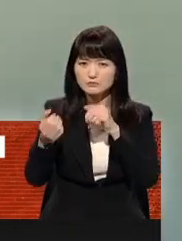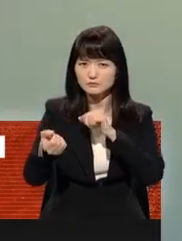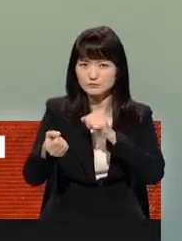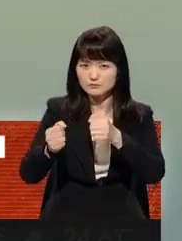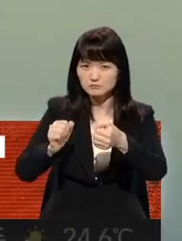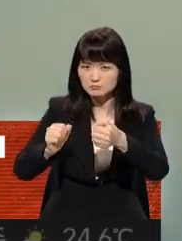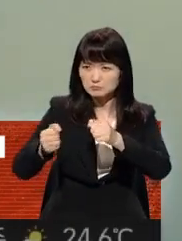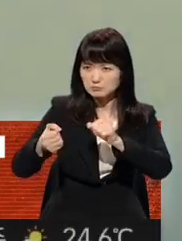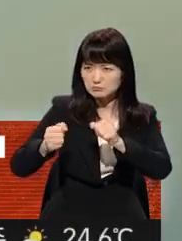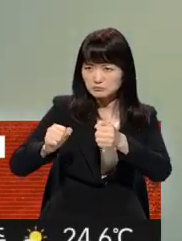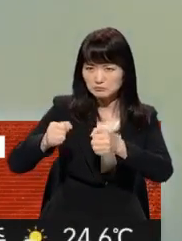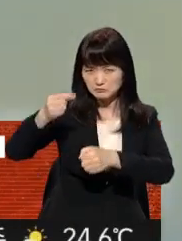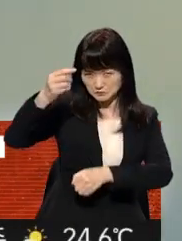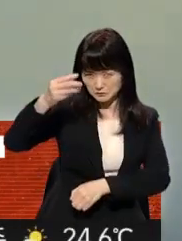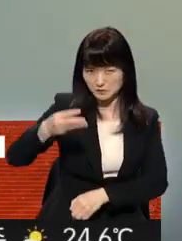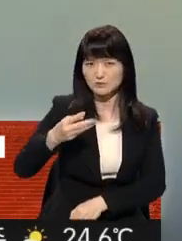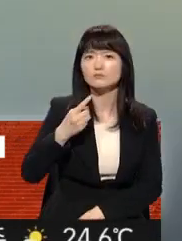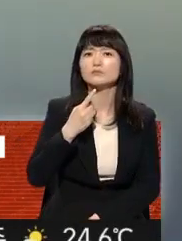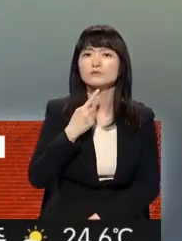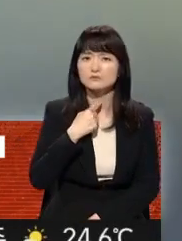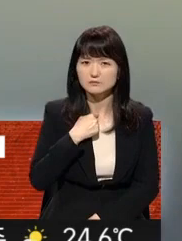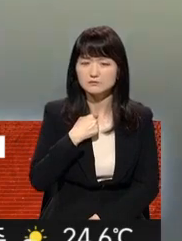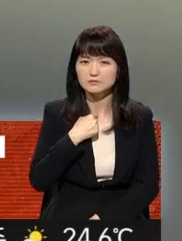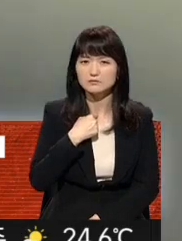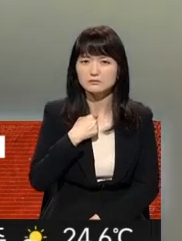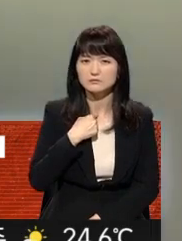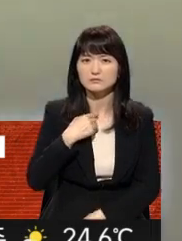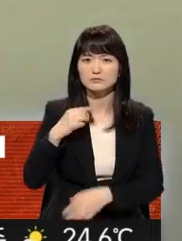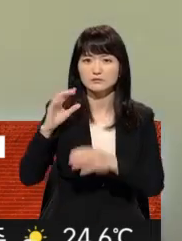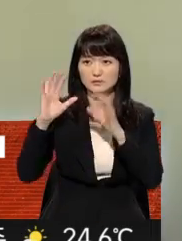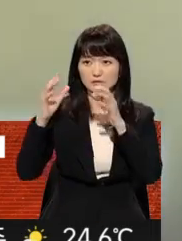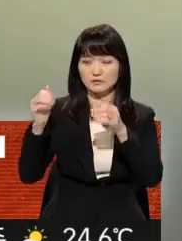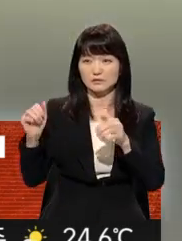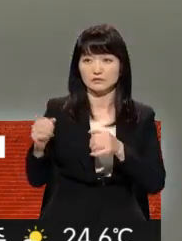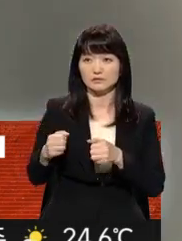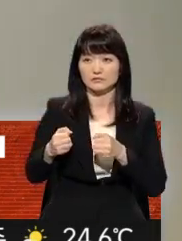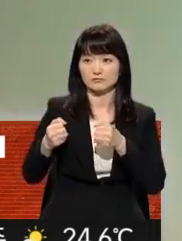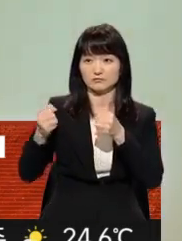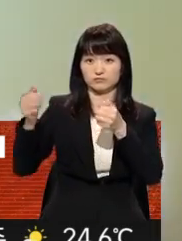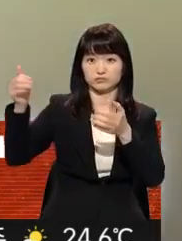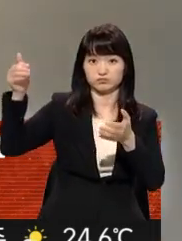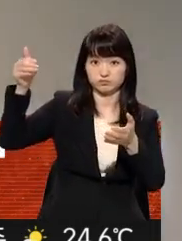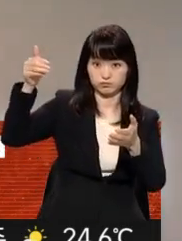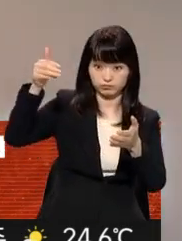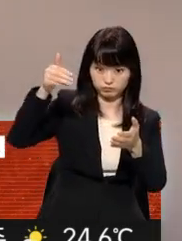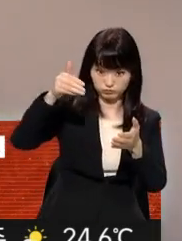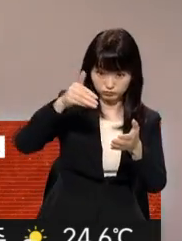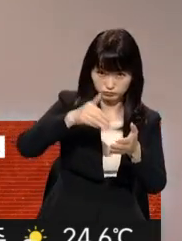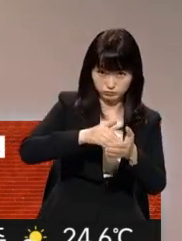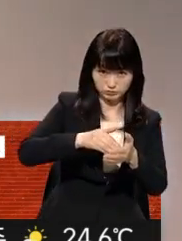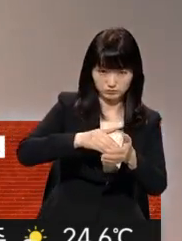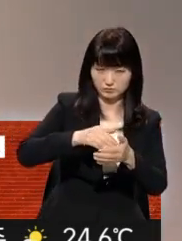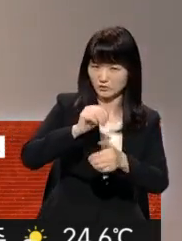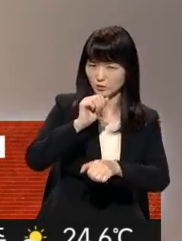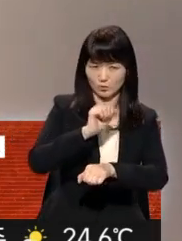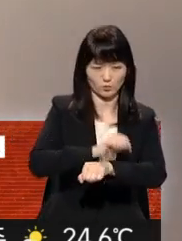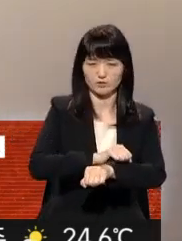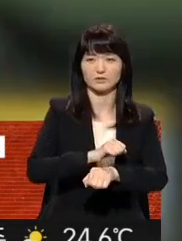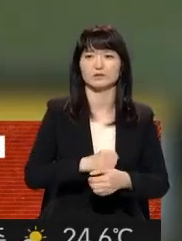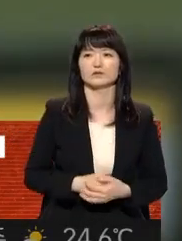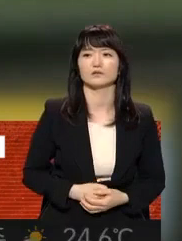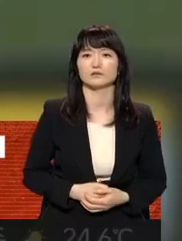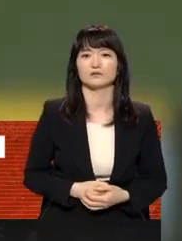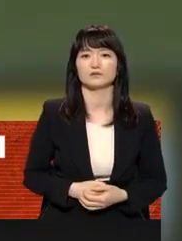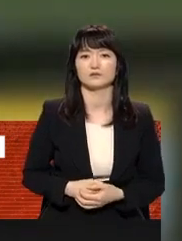잡은 폼이 한두 번 해본 솜씨가 아닌 것 같은데요. 아이는 착륙까지 멋지게 해냈습니다. 세상에. 자,